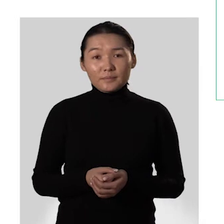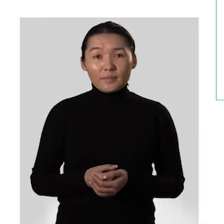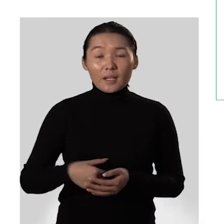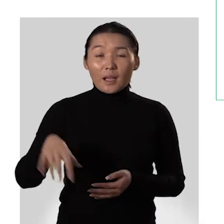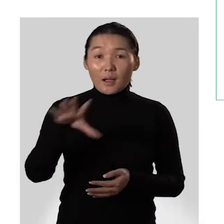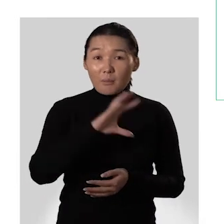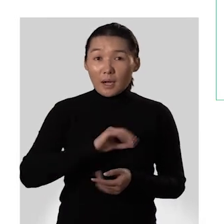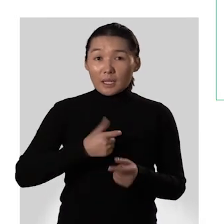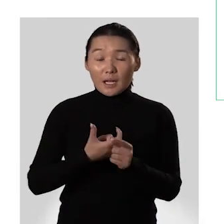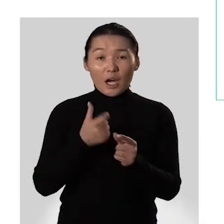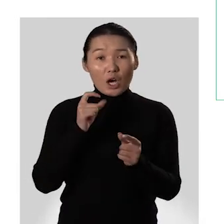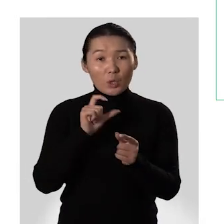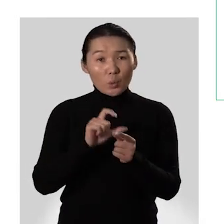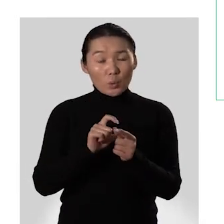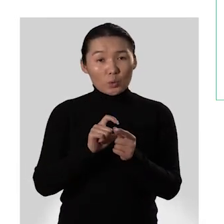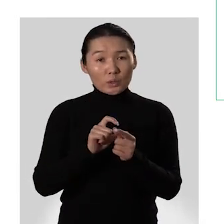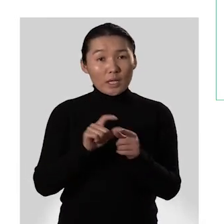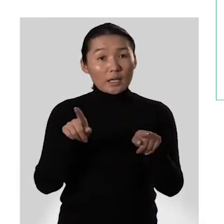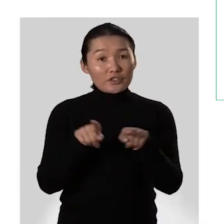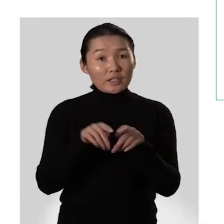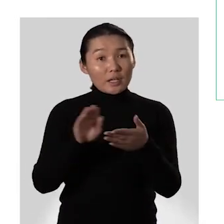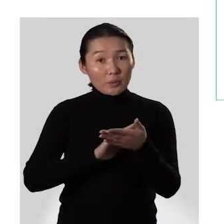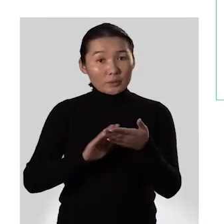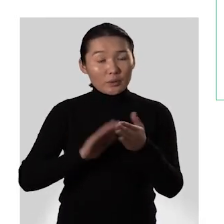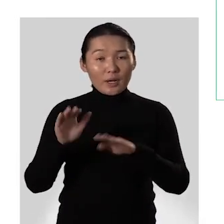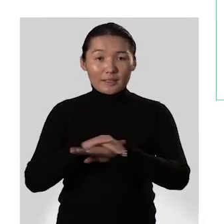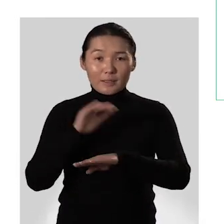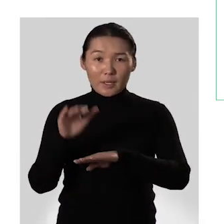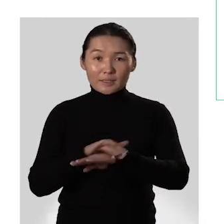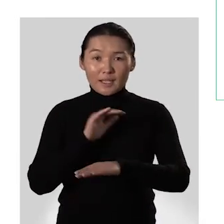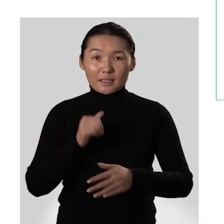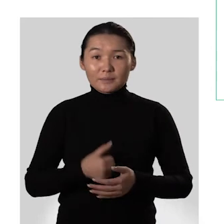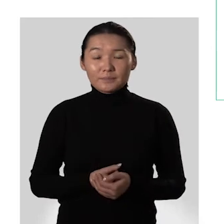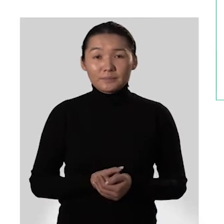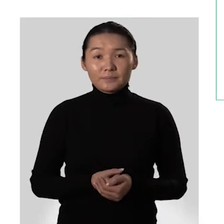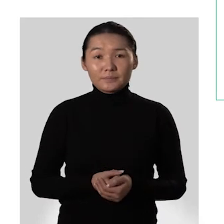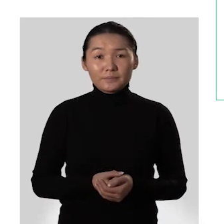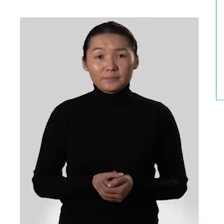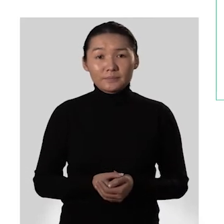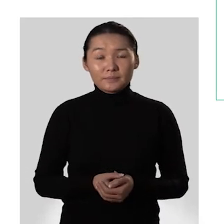Баарыңар ушул тартипте жазган болсоңор, азаматсыңар.